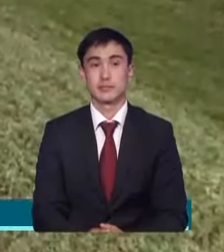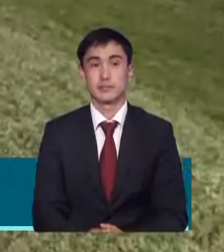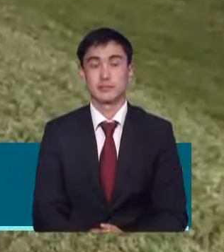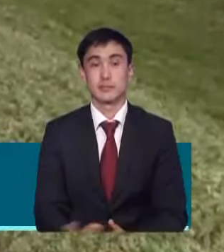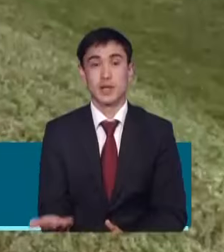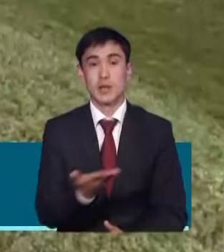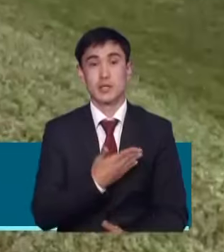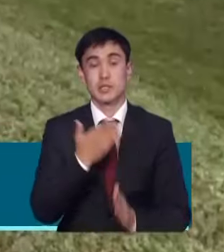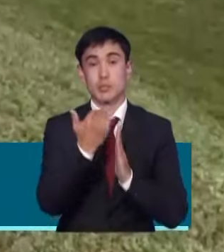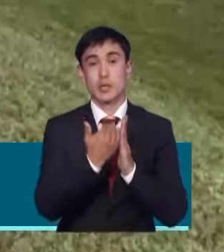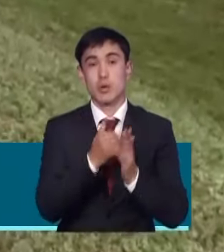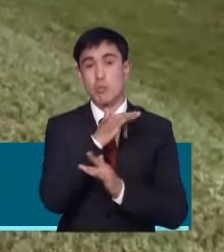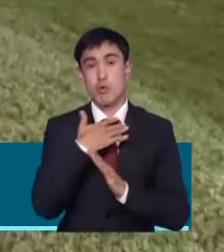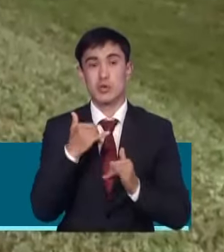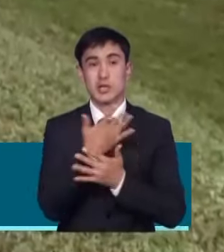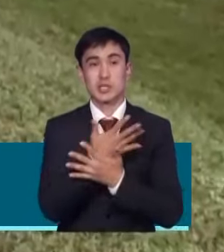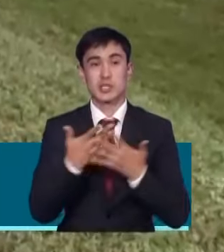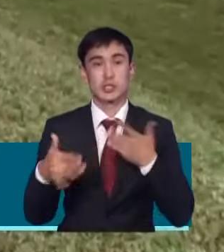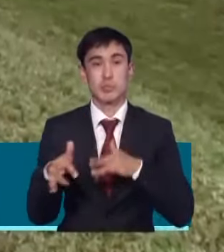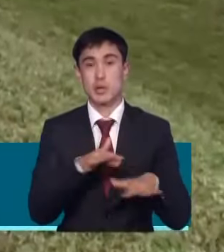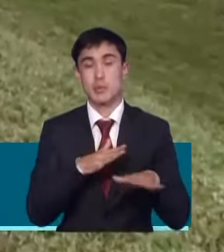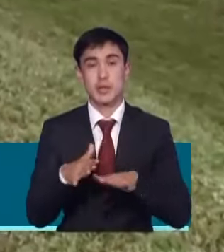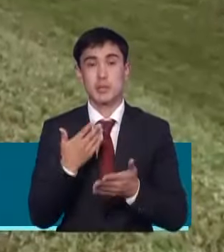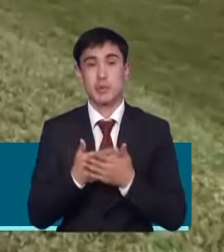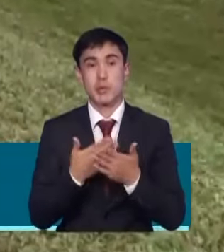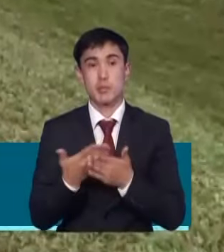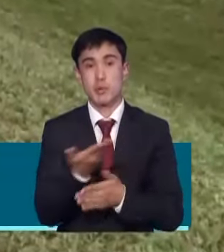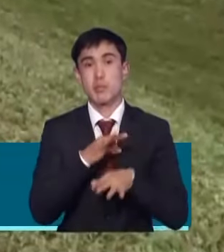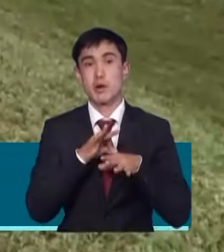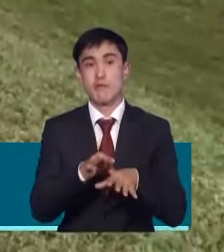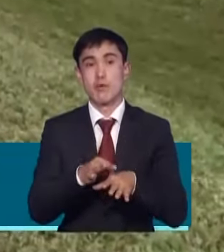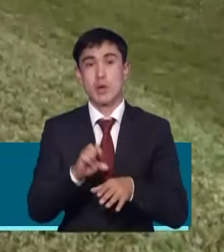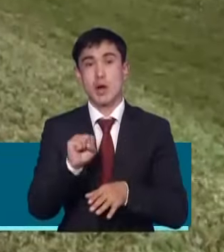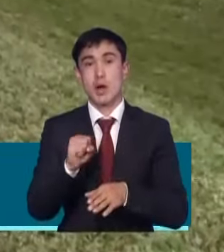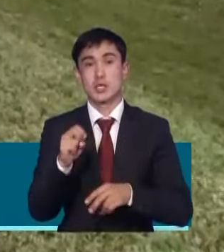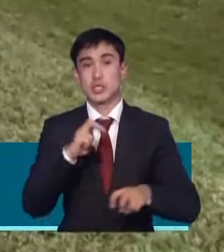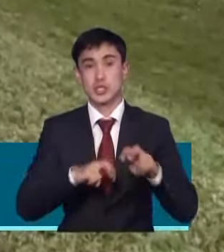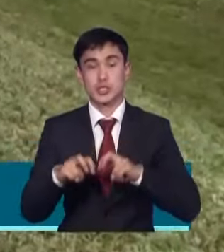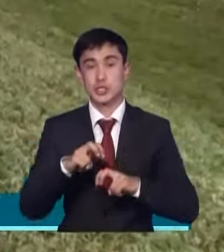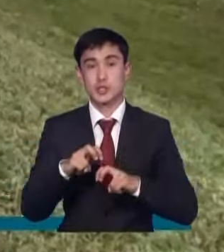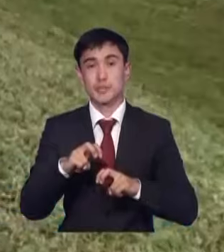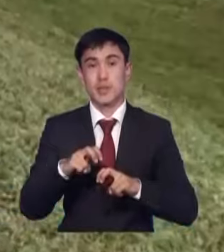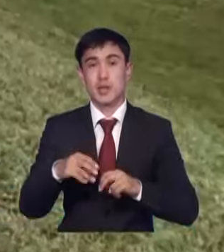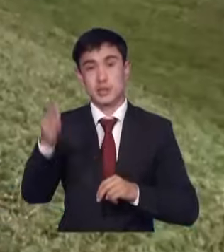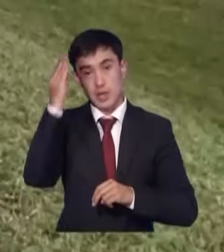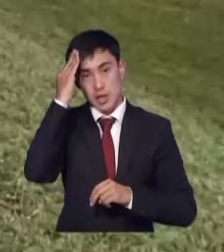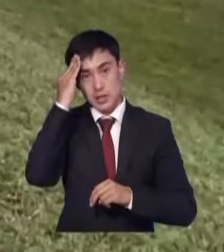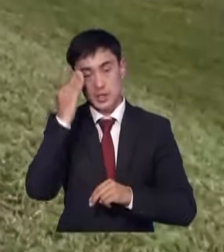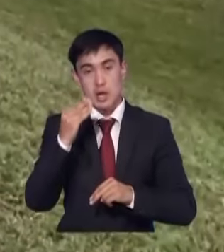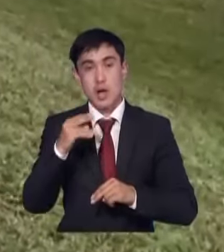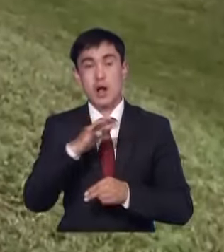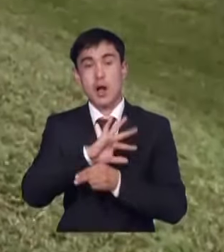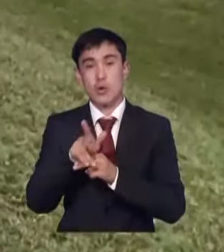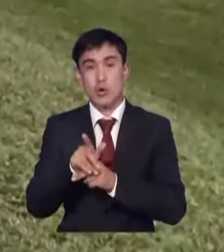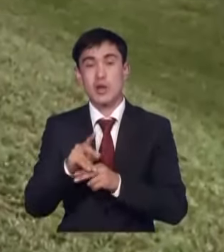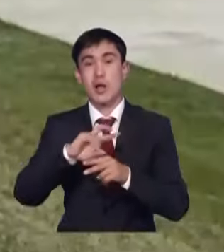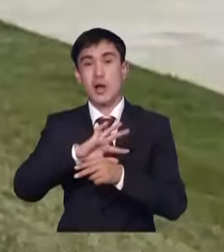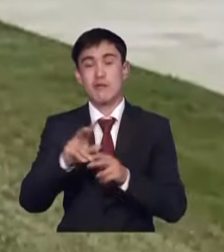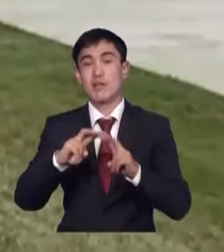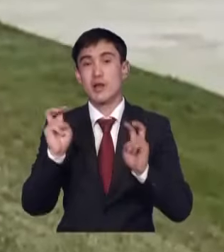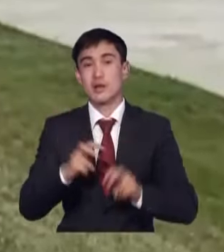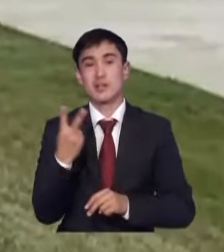В нашей программе очень много различных мероприятий. К примеру, мы проводим «Алло, мы ищем таланты», «Король и королева лагеря», «Две звезды» и